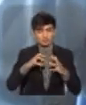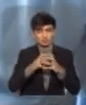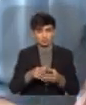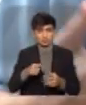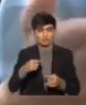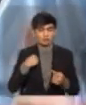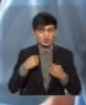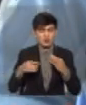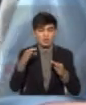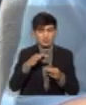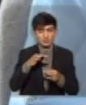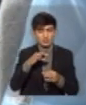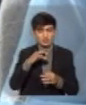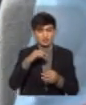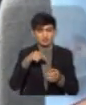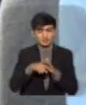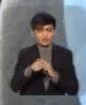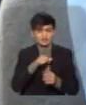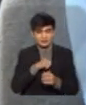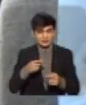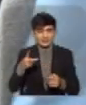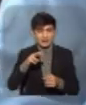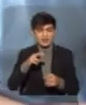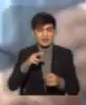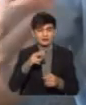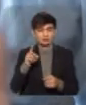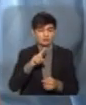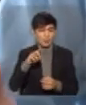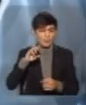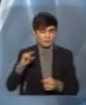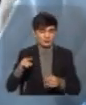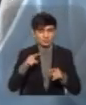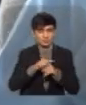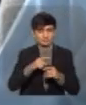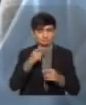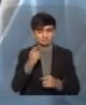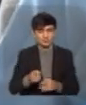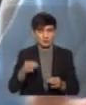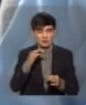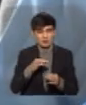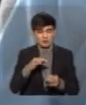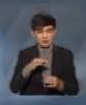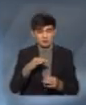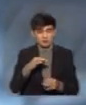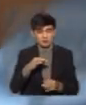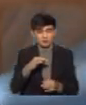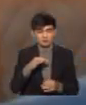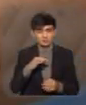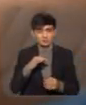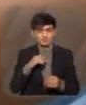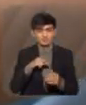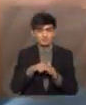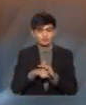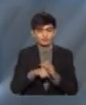является основанием для того чтобы снижать значит вот этот